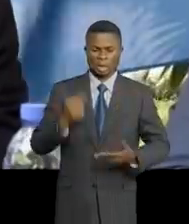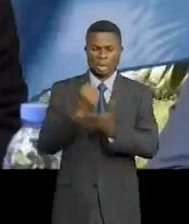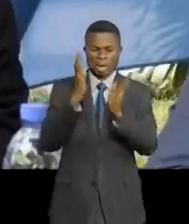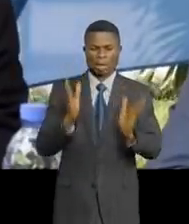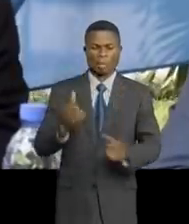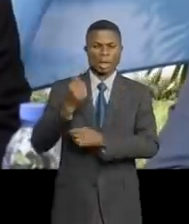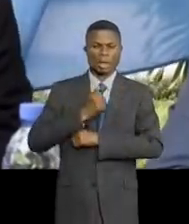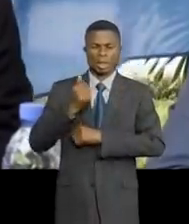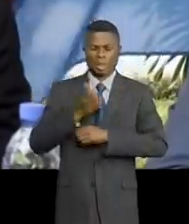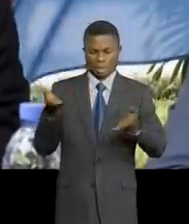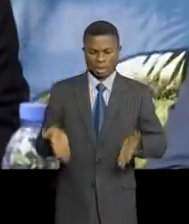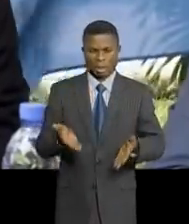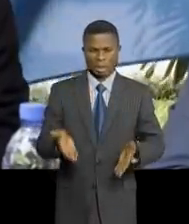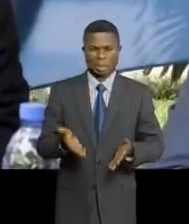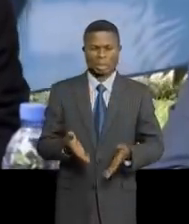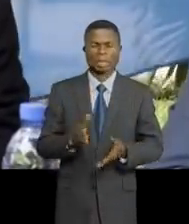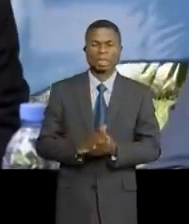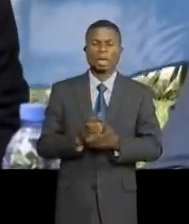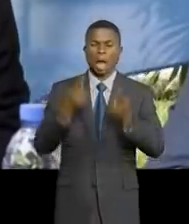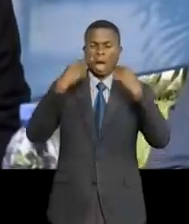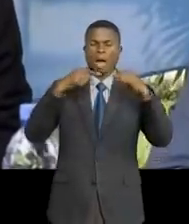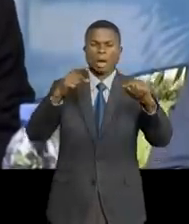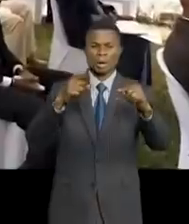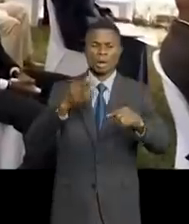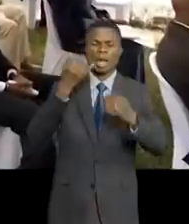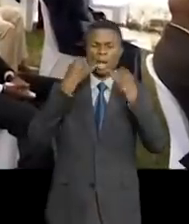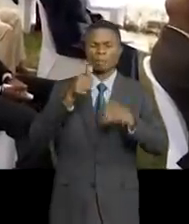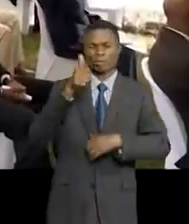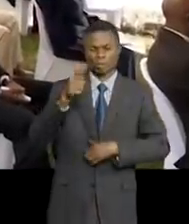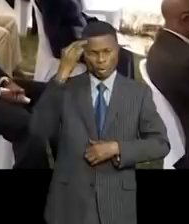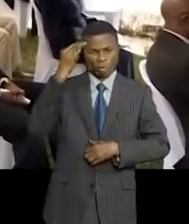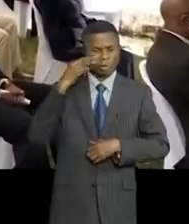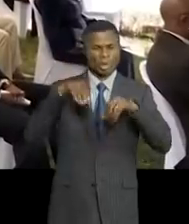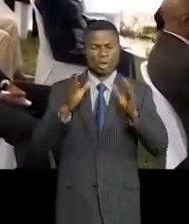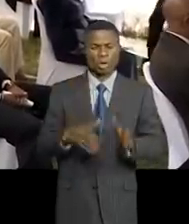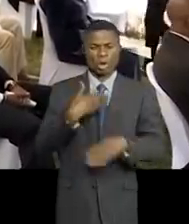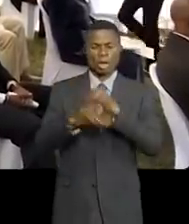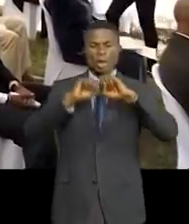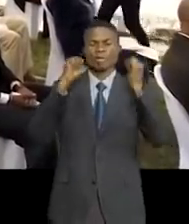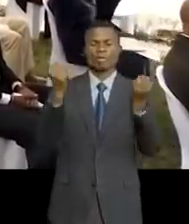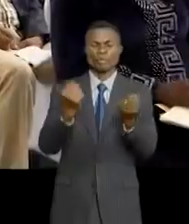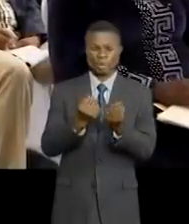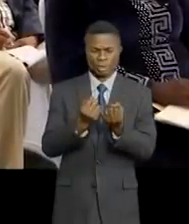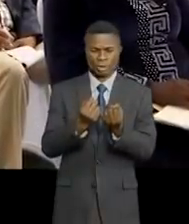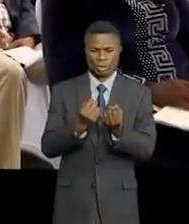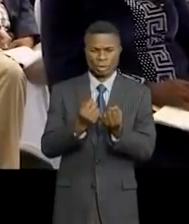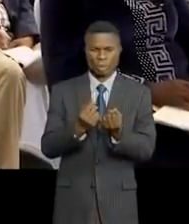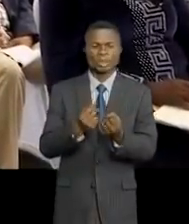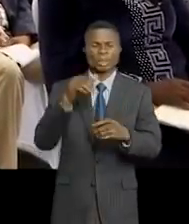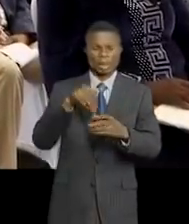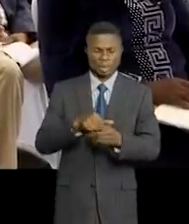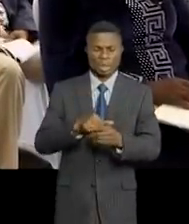canadien en RDC, Benoît-Pierre Laramé, qui a annoncé cette bonne nouvelle au ministre congolais des Affaires sociales. Modeste Mutinga. Au-delà de